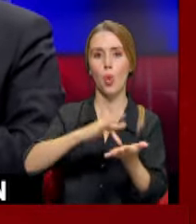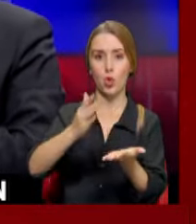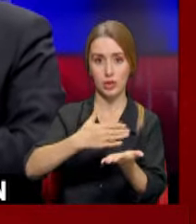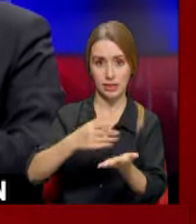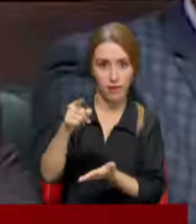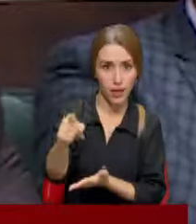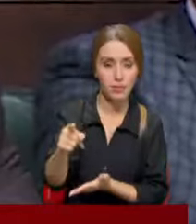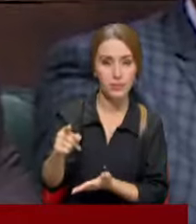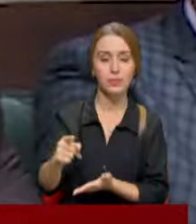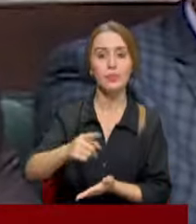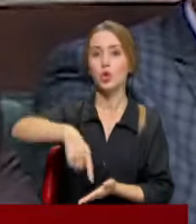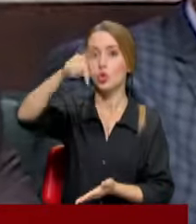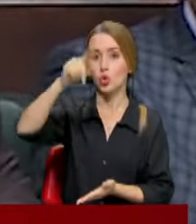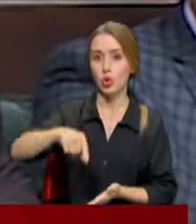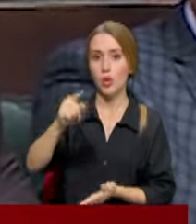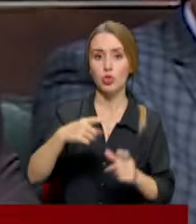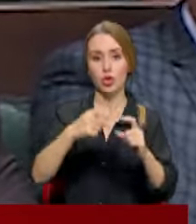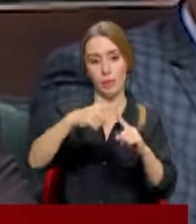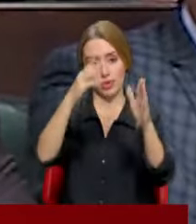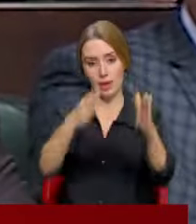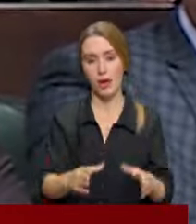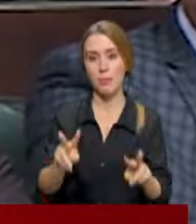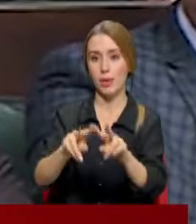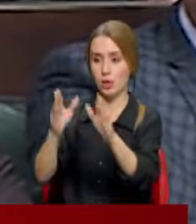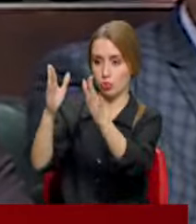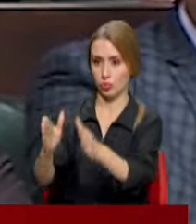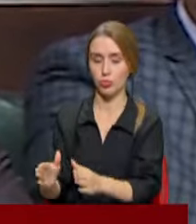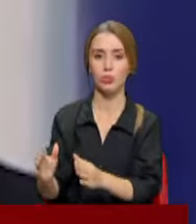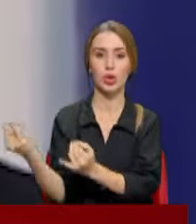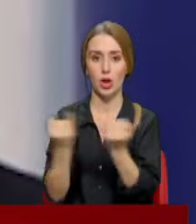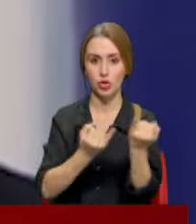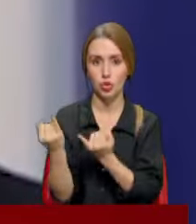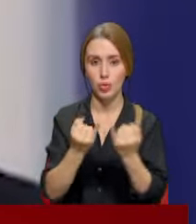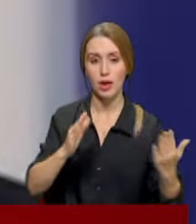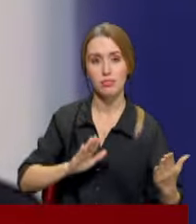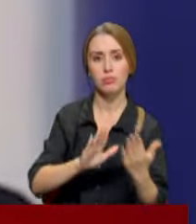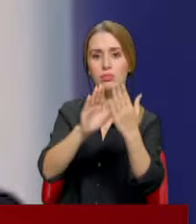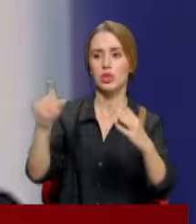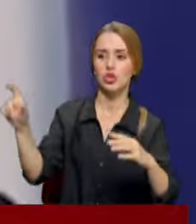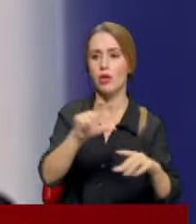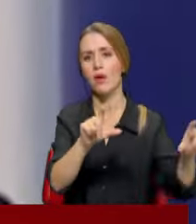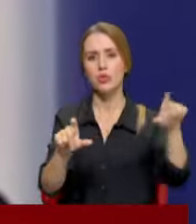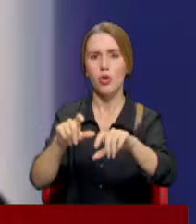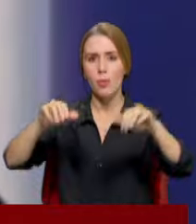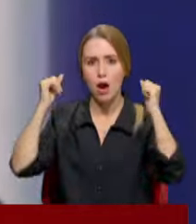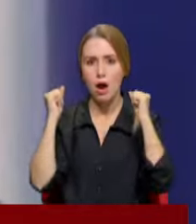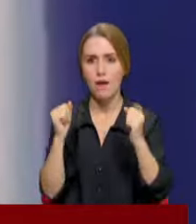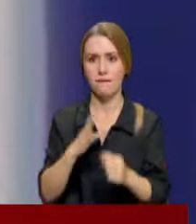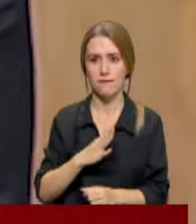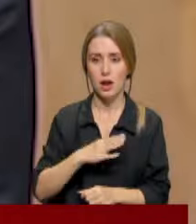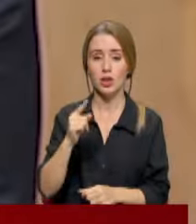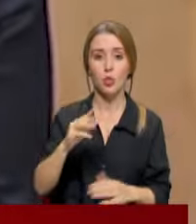Orta Sayfa'da da gündemdeydi. Şamil Tayyar ve Mehmet Uçum tartışması. Karşılıklı sarf edilen ağır sözler için